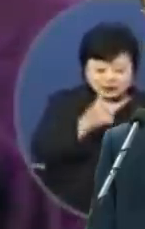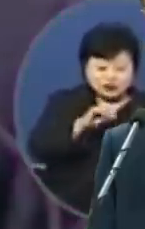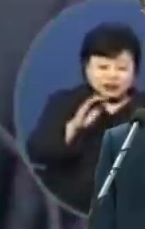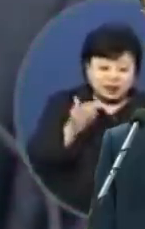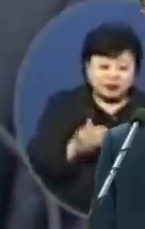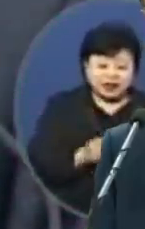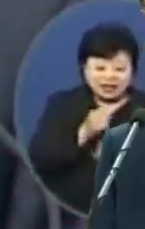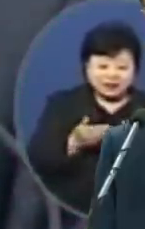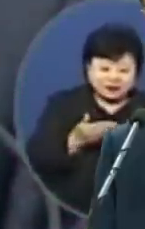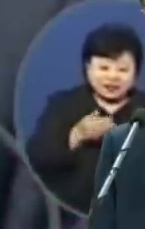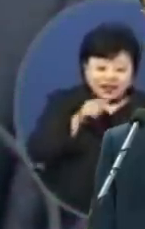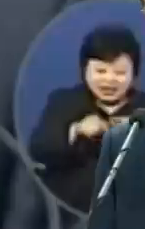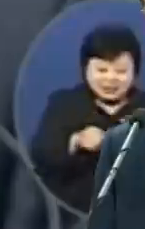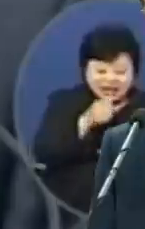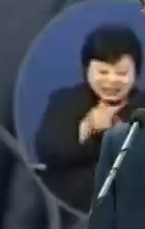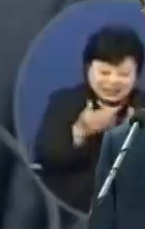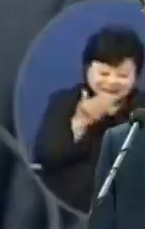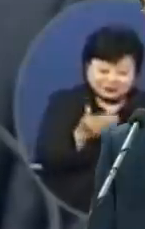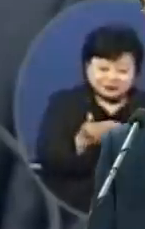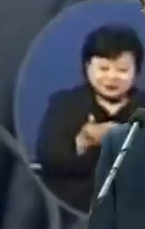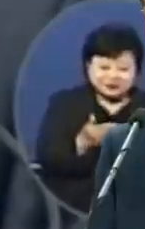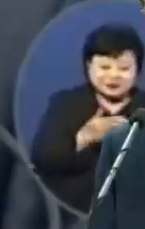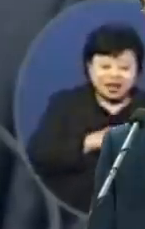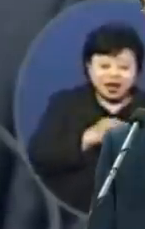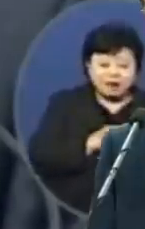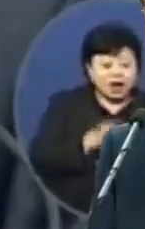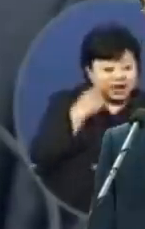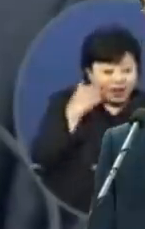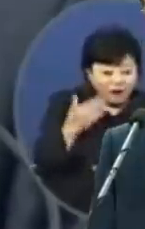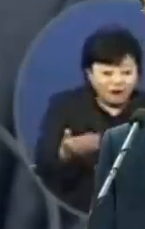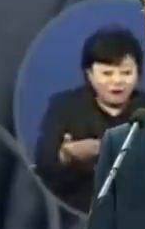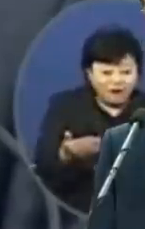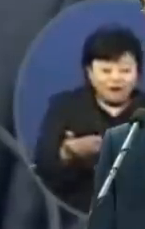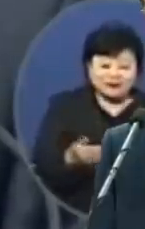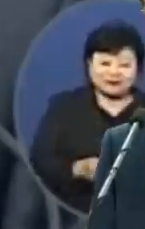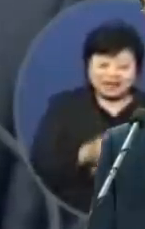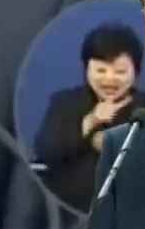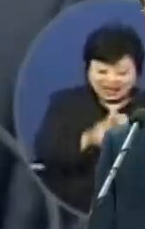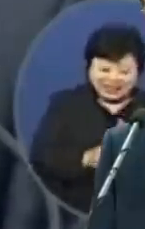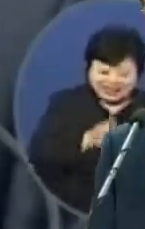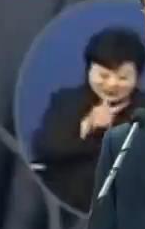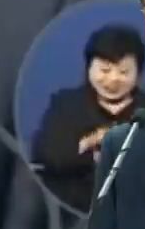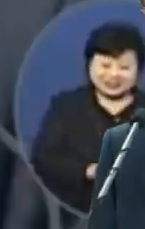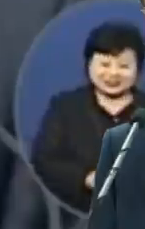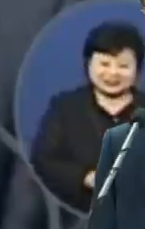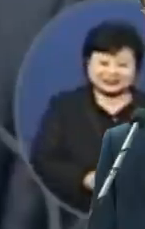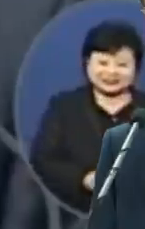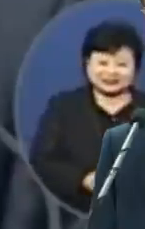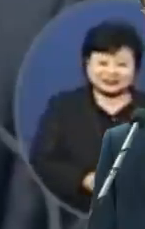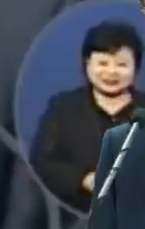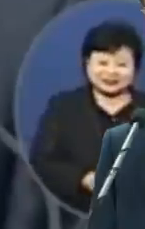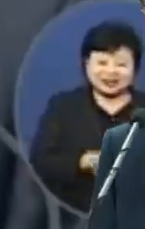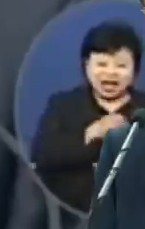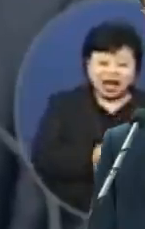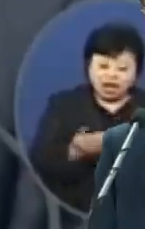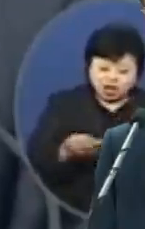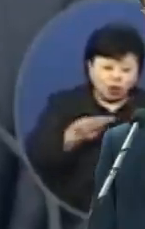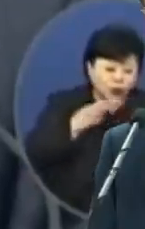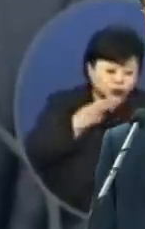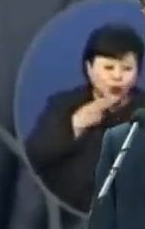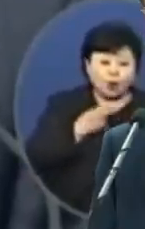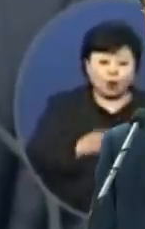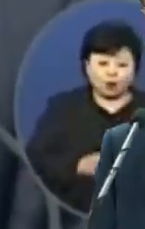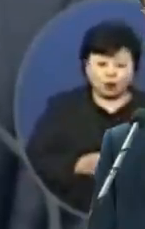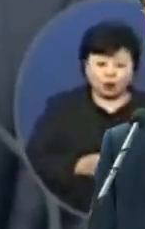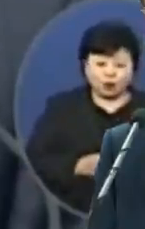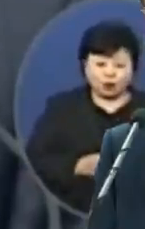여러분 하나님께 나와서 하나님 내가 뭘 할까요? 그렇게 하면 하나님 뭐라고 하는지 아십니까? 너 할 일이 없다. 왜 내가